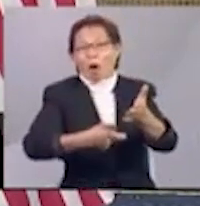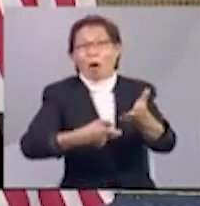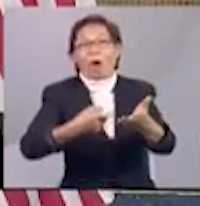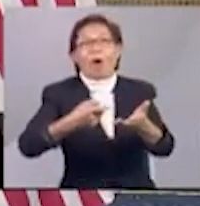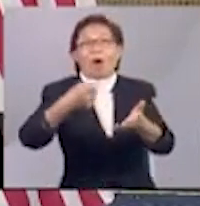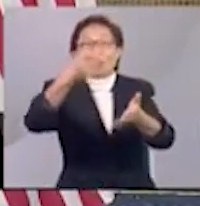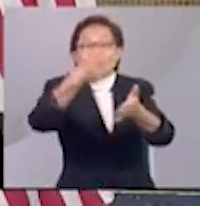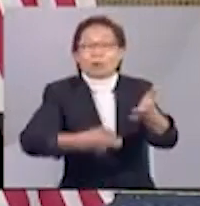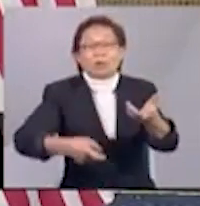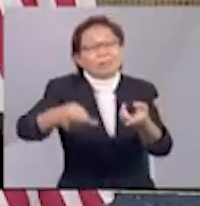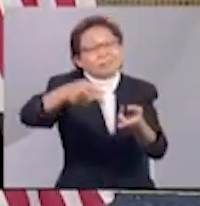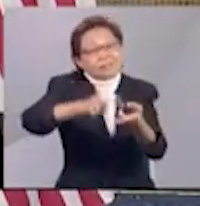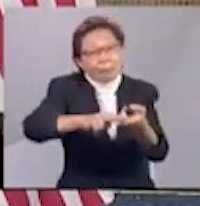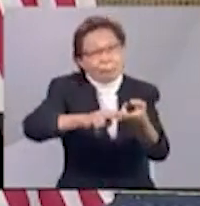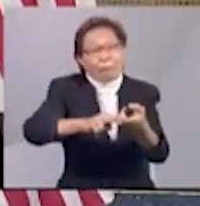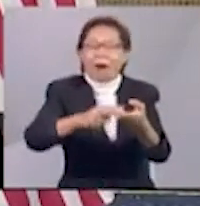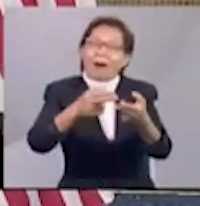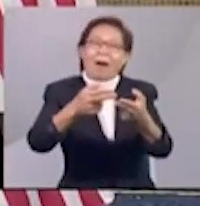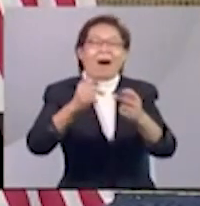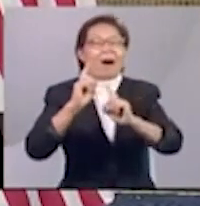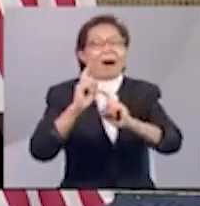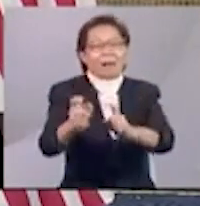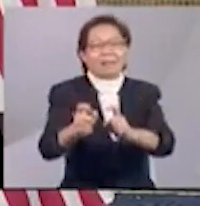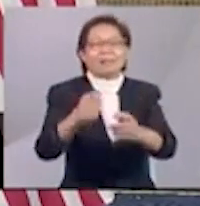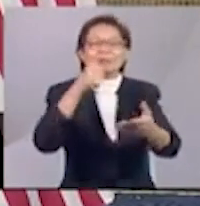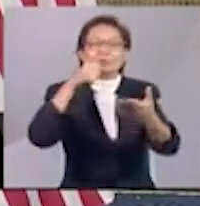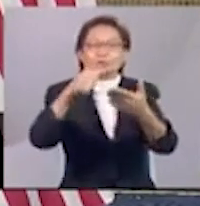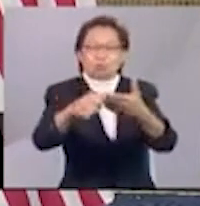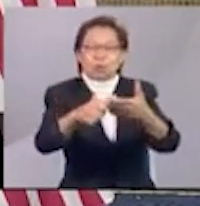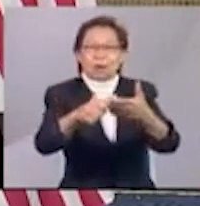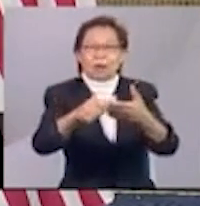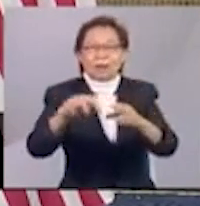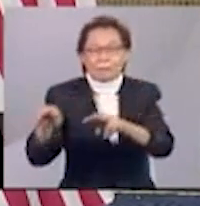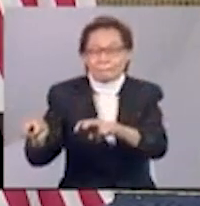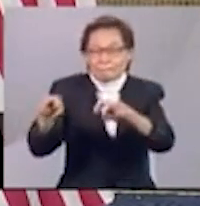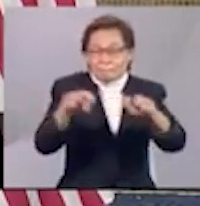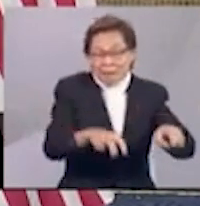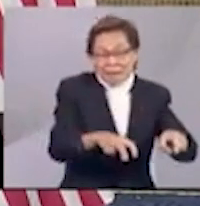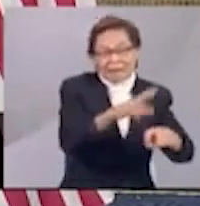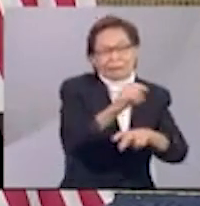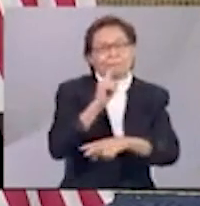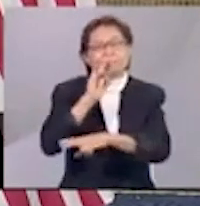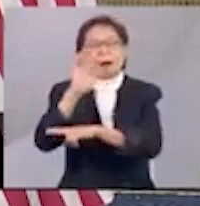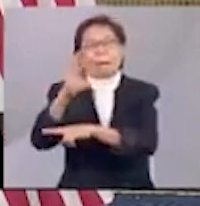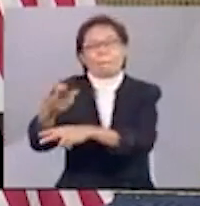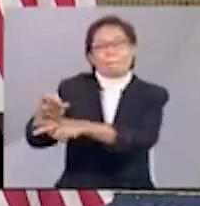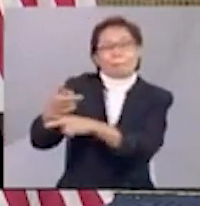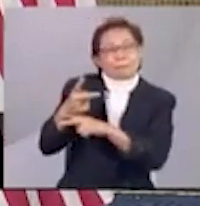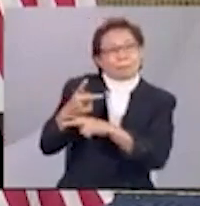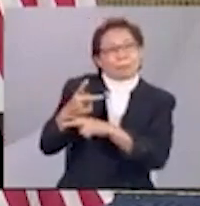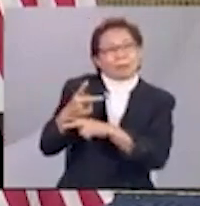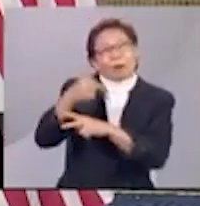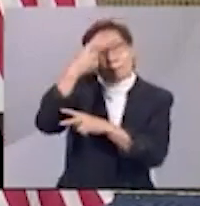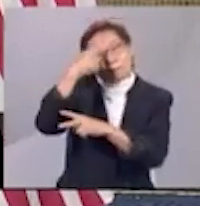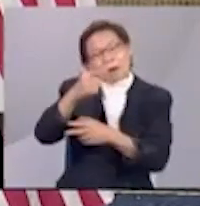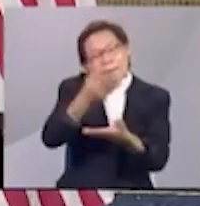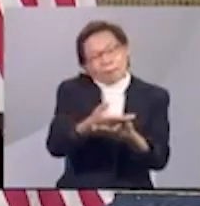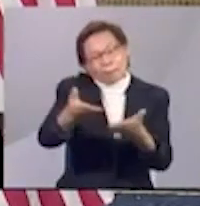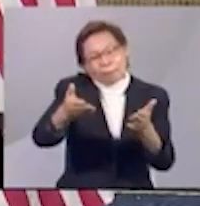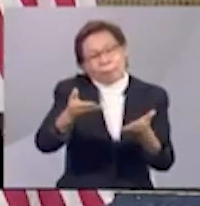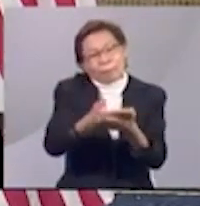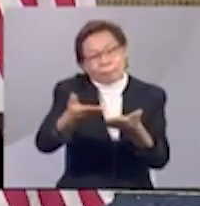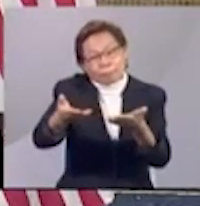stamp akan diberikan ke atas surat cara pindah milik dan perjanjian pinjaman bagi pembelian